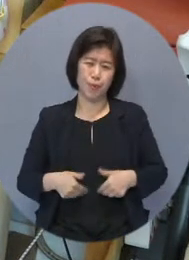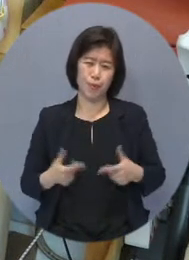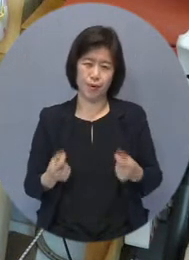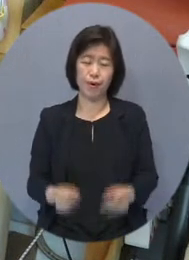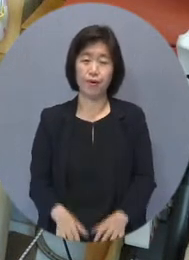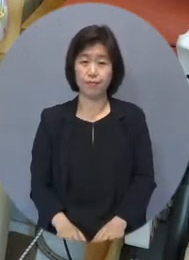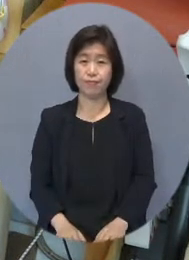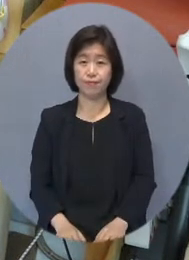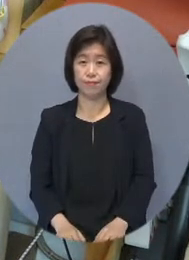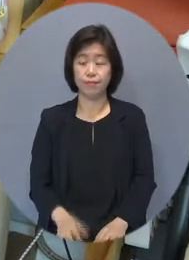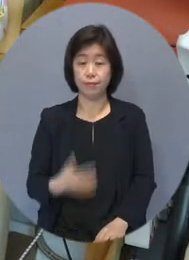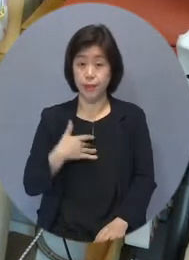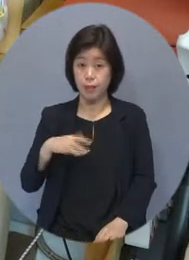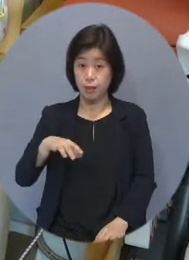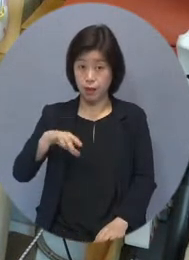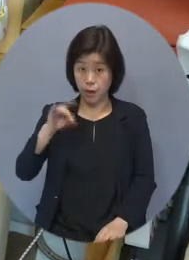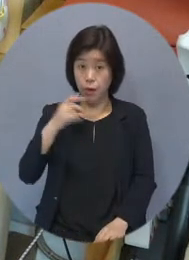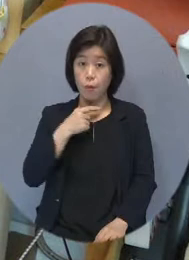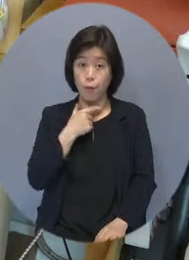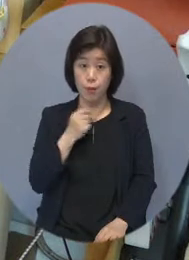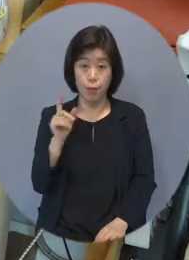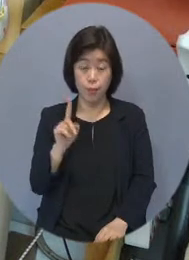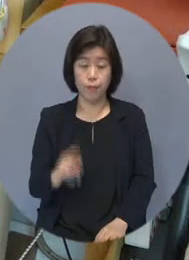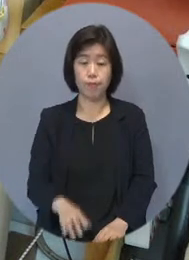제가 처음에 바랬던 거는